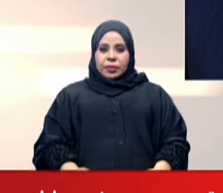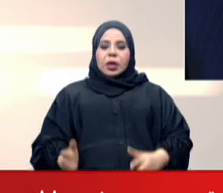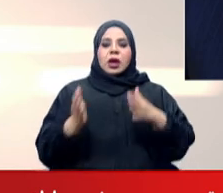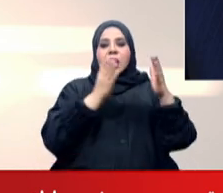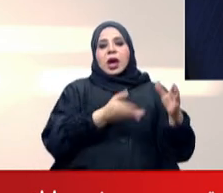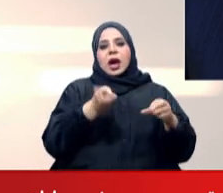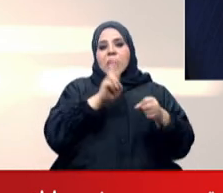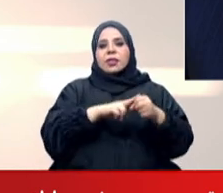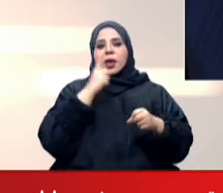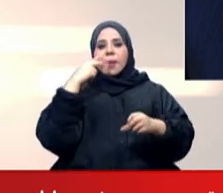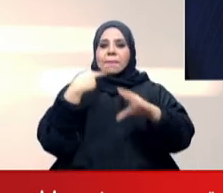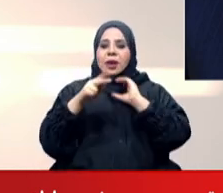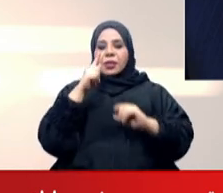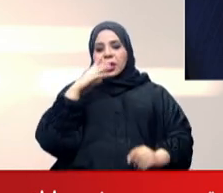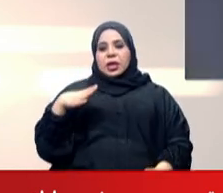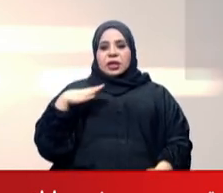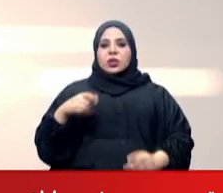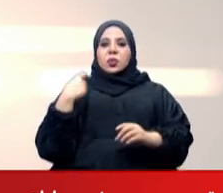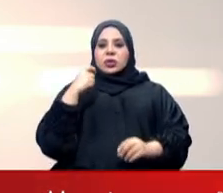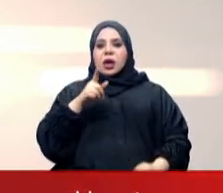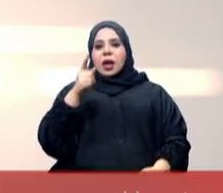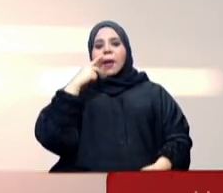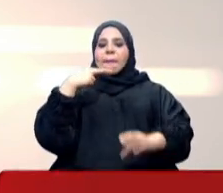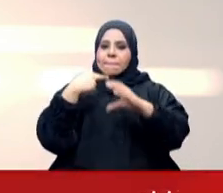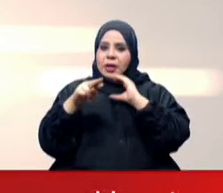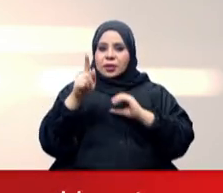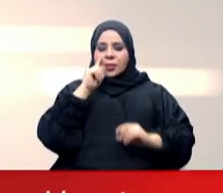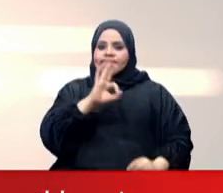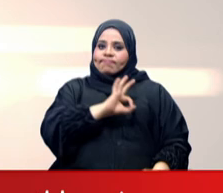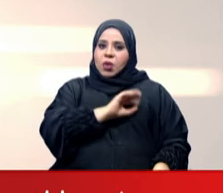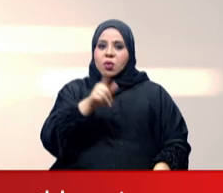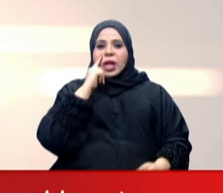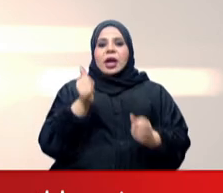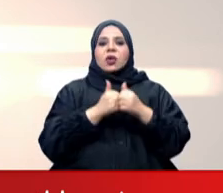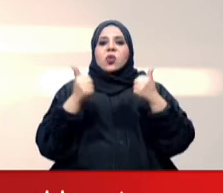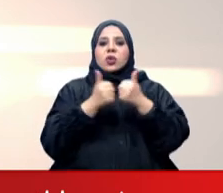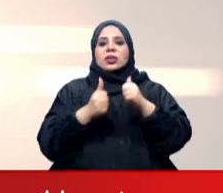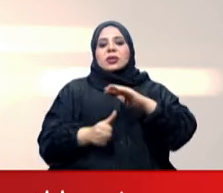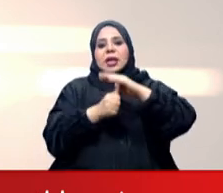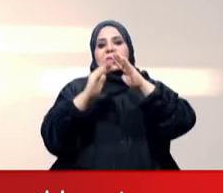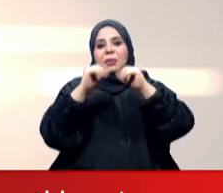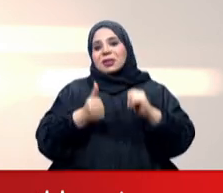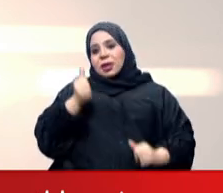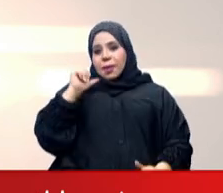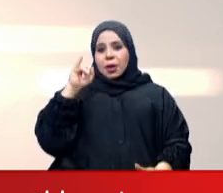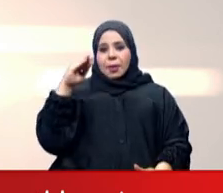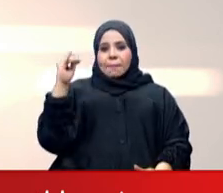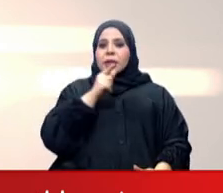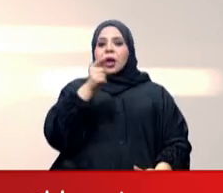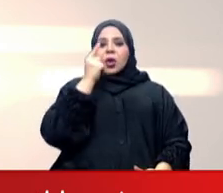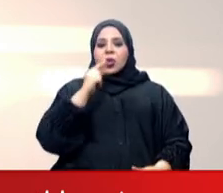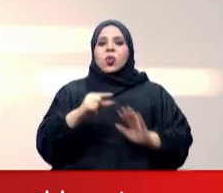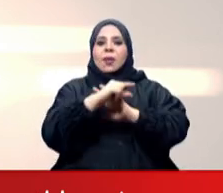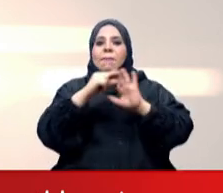الشقيقة. كما بعث صاحب السمو الملكي رئيس الوزراء الموقر برقية تعزية ومواساة إلى أسرة الرئيس الراحل محمد